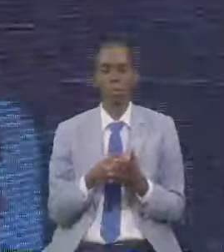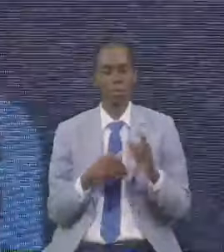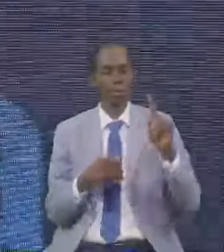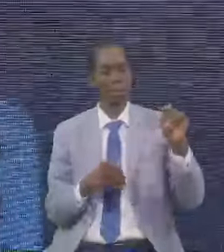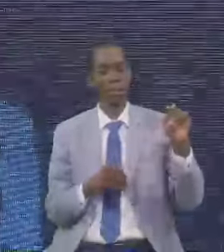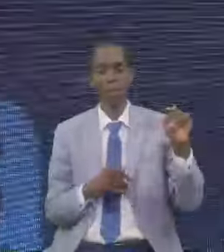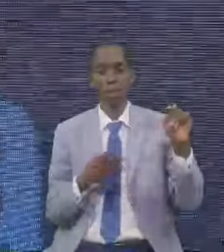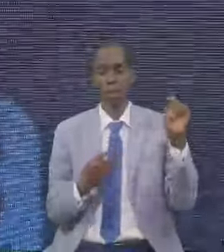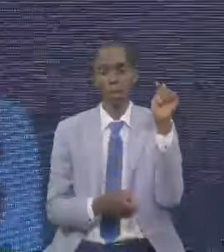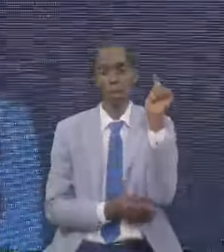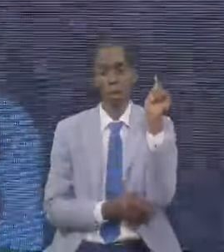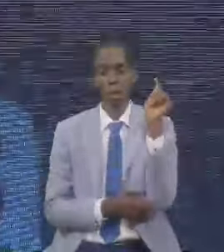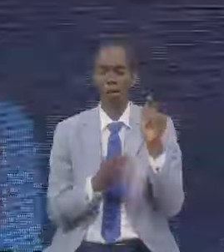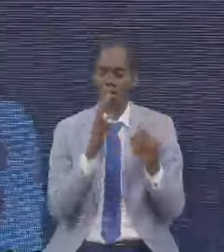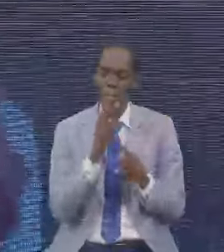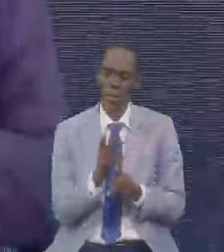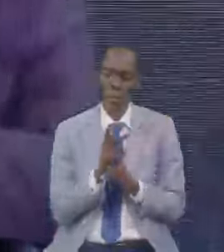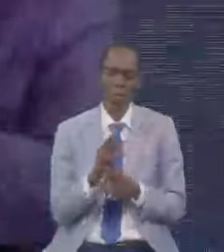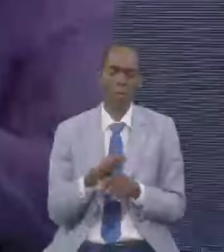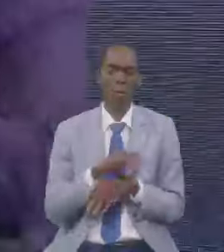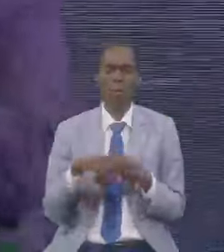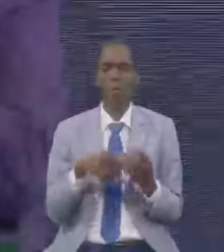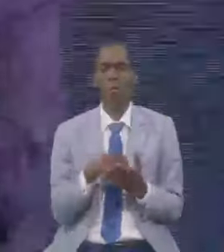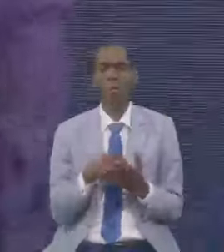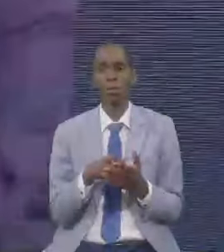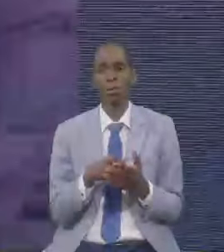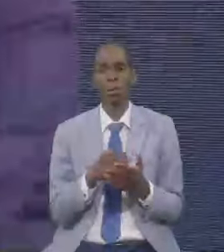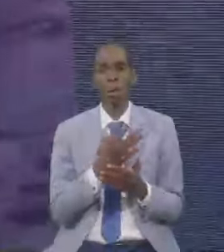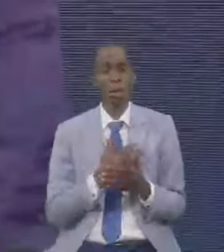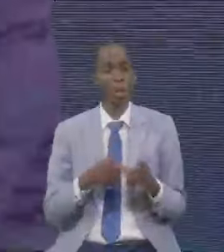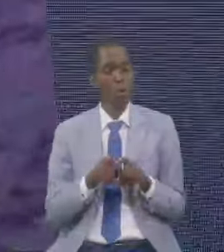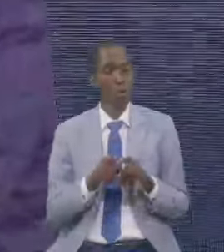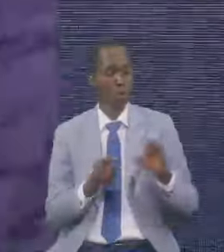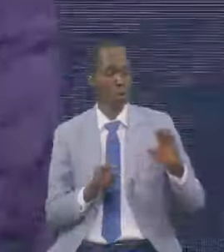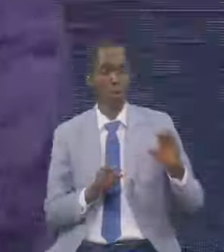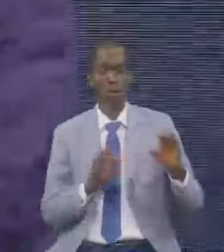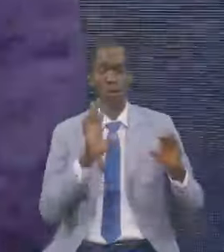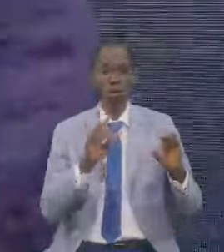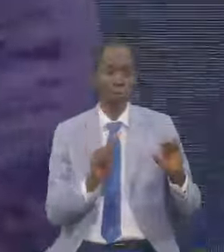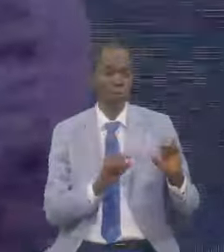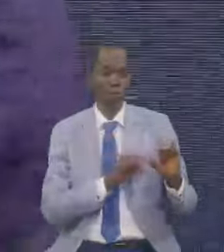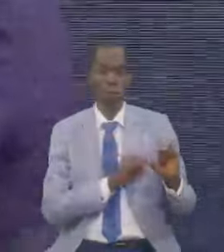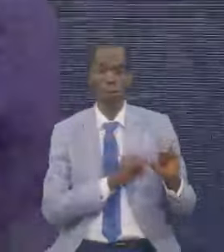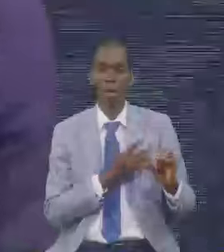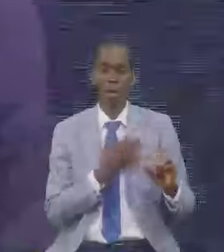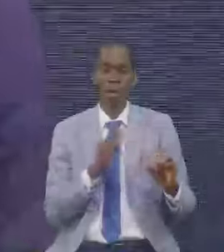శోధనలు, watch over them. గమనించుకోవాలి. And also the conscience and the character. అలాగే